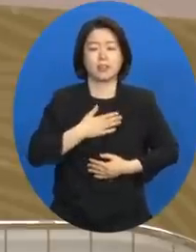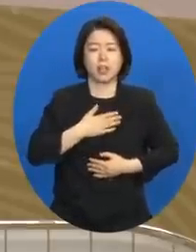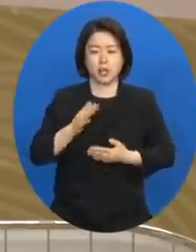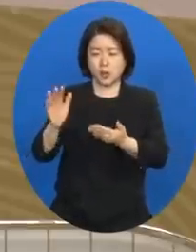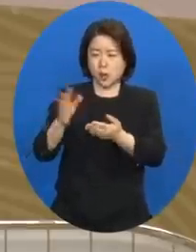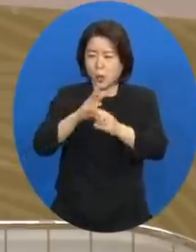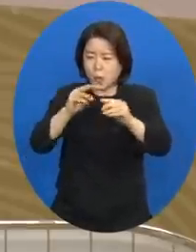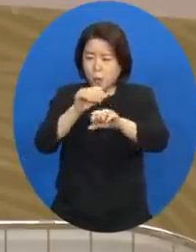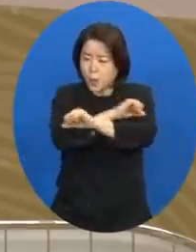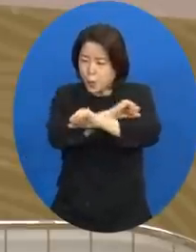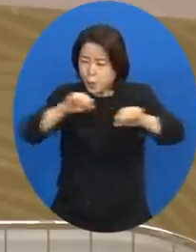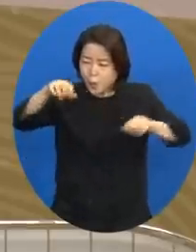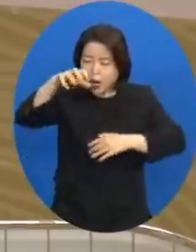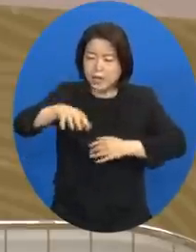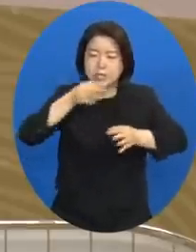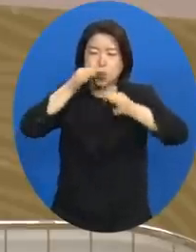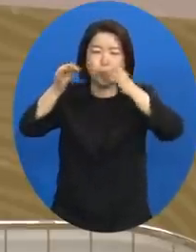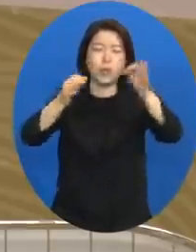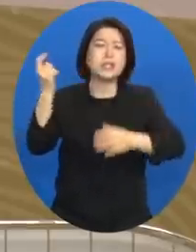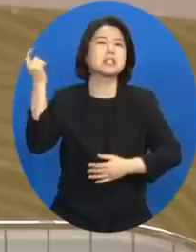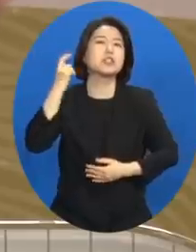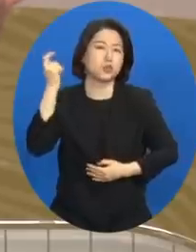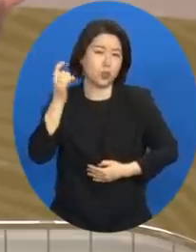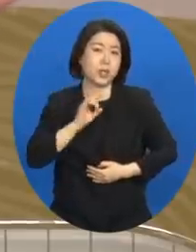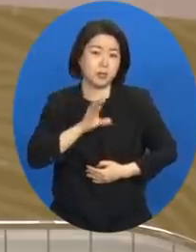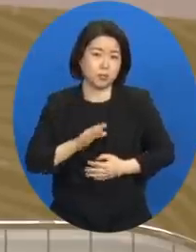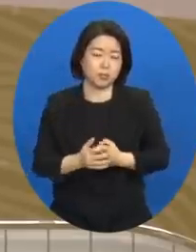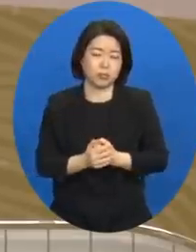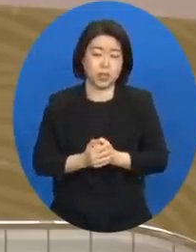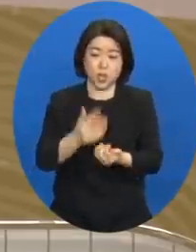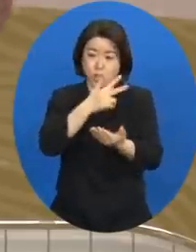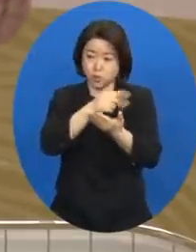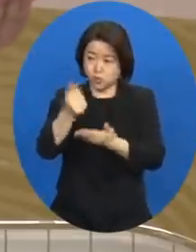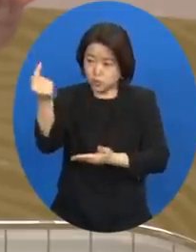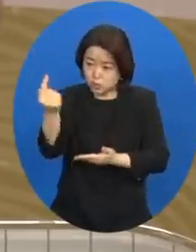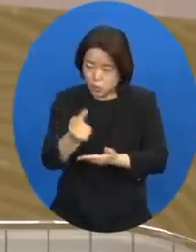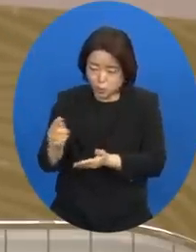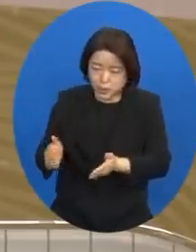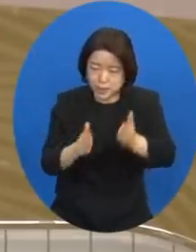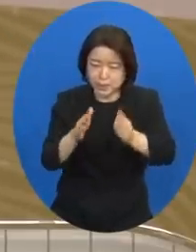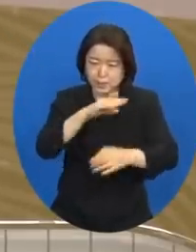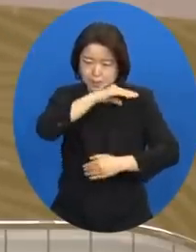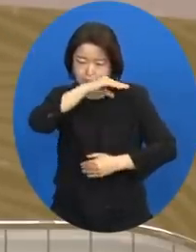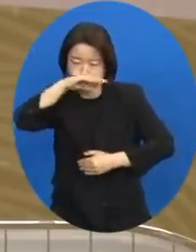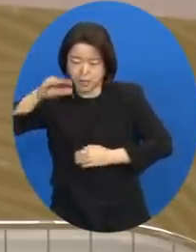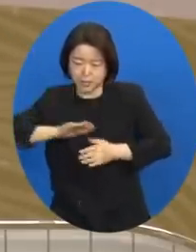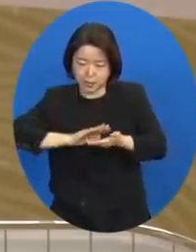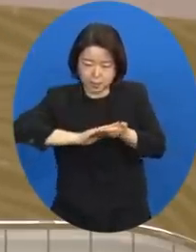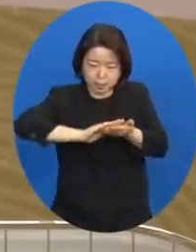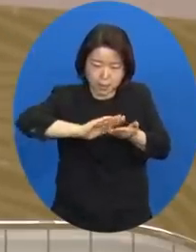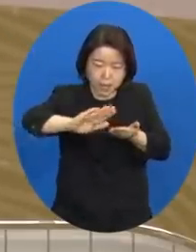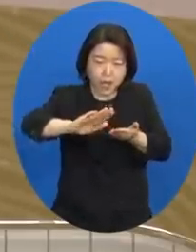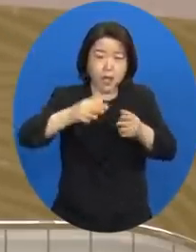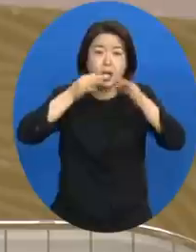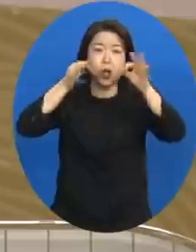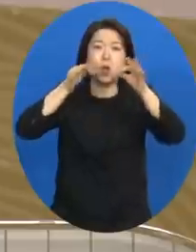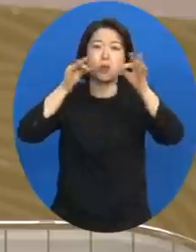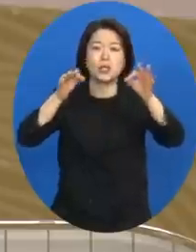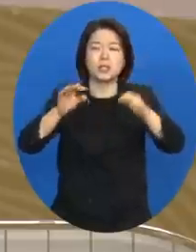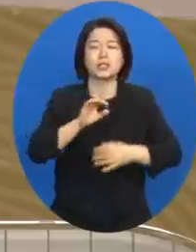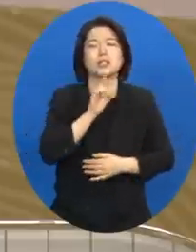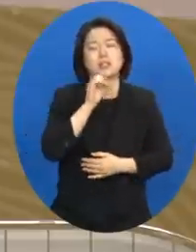소리다. 주의 오시는 길을 예비하라, 곧게 하라 라고 외치는 나는 그냥